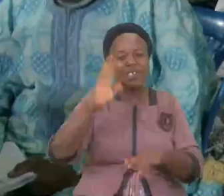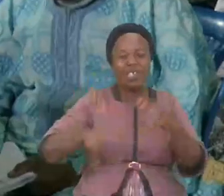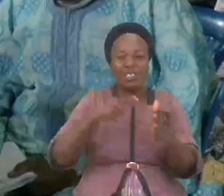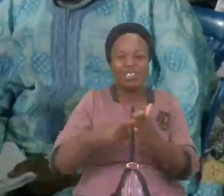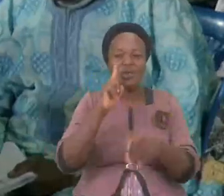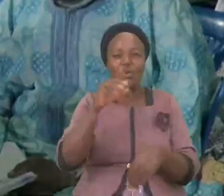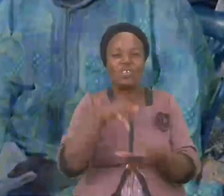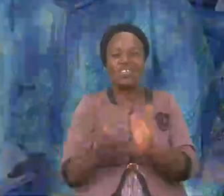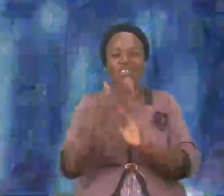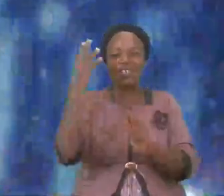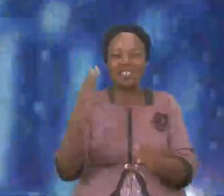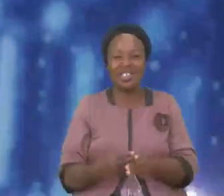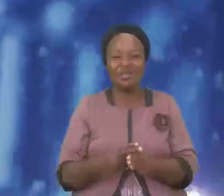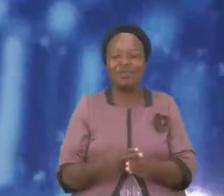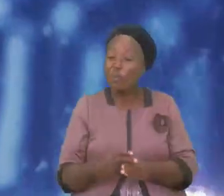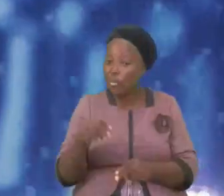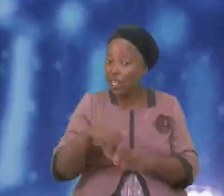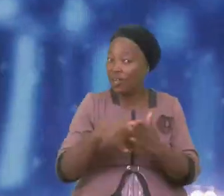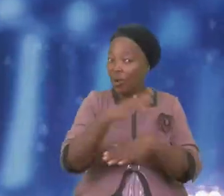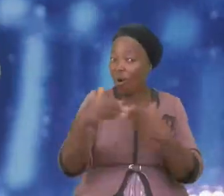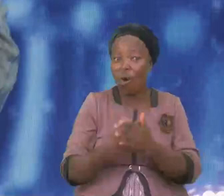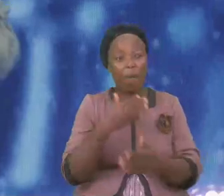que cette année au nom de Jésus.